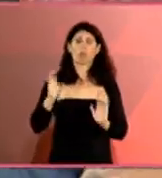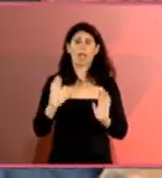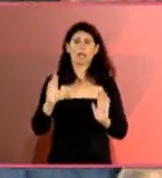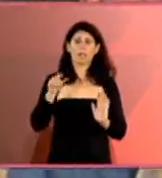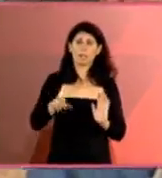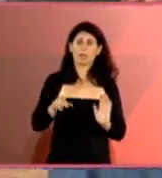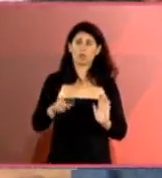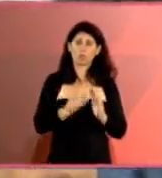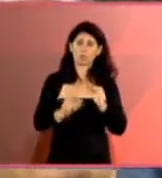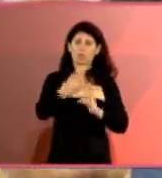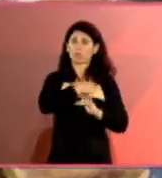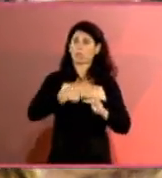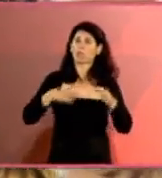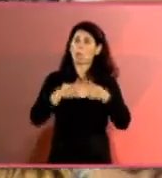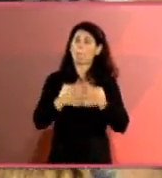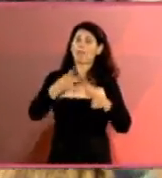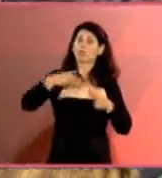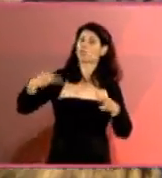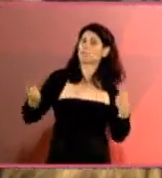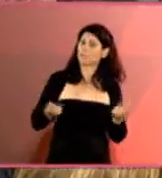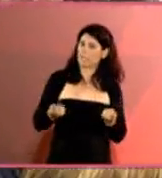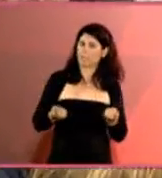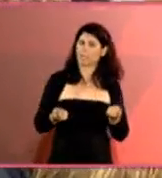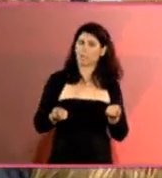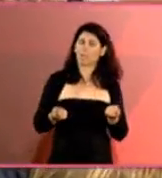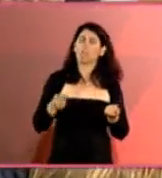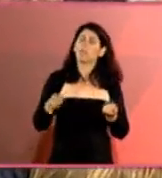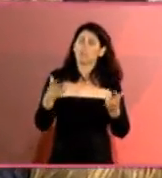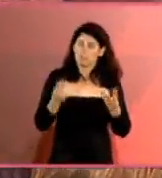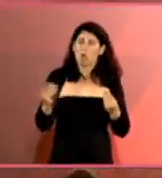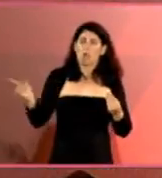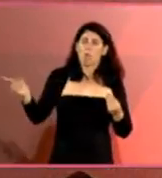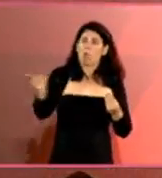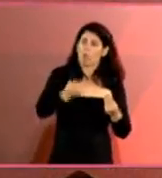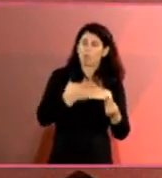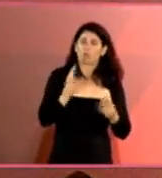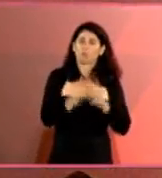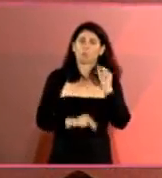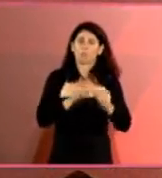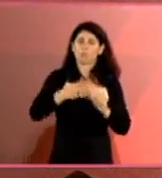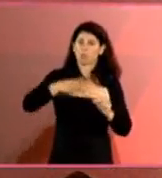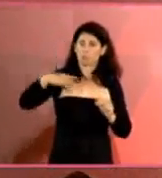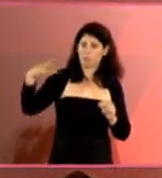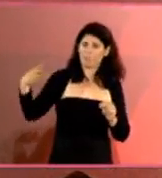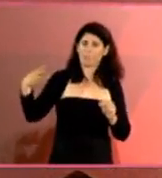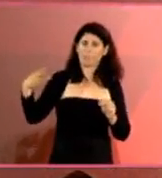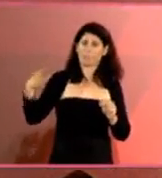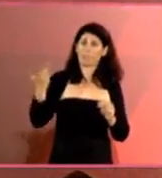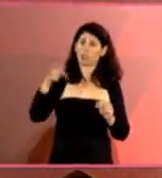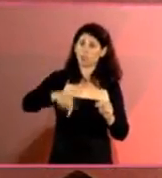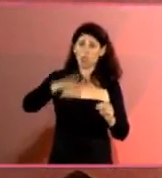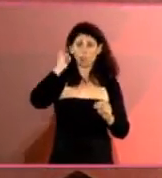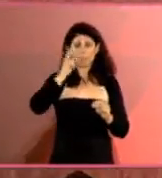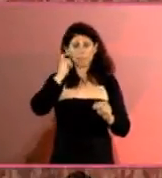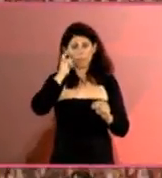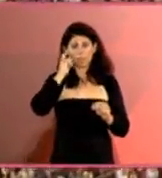που η ηγετική ομάδα του ΣΥΡΙΖΑ έκανε, και είναι αρκετοί από αυτούς που ψήφισαν το ΣΥΡΙΖΑ και που τώρα σκέφτονται